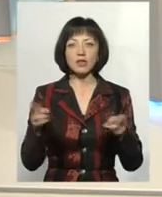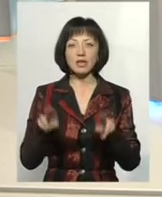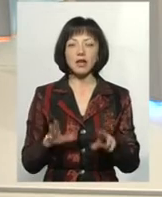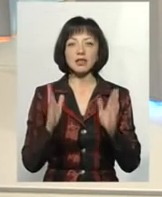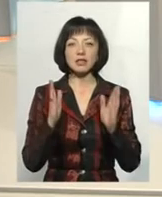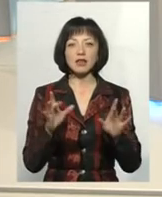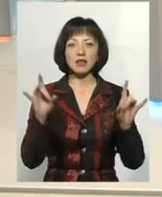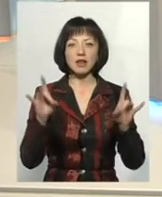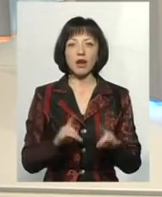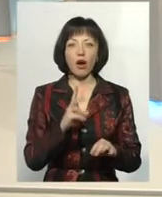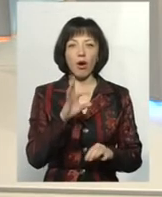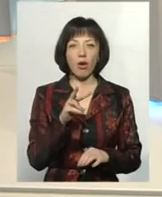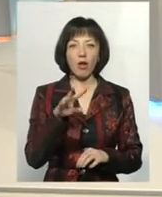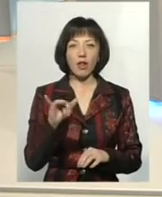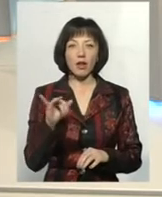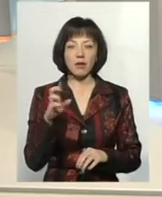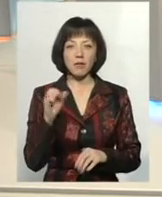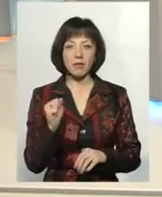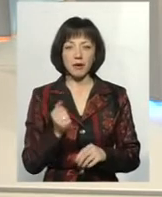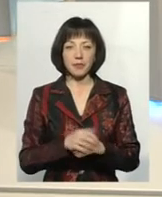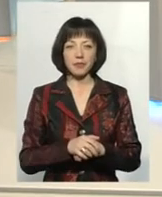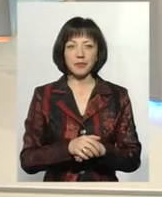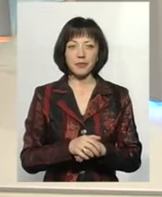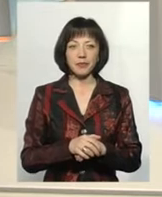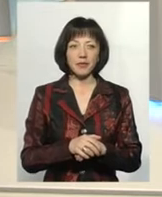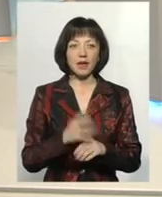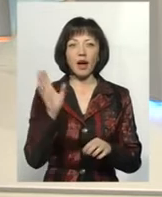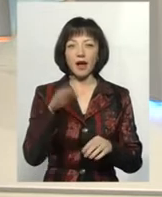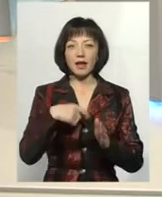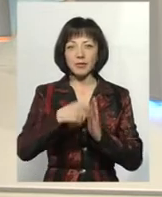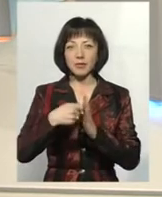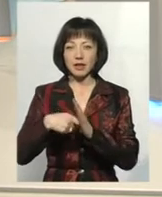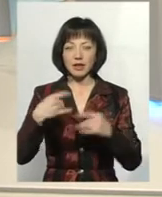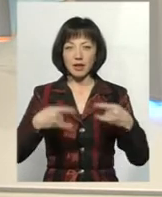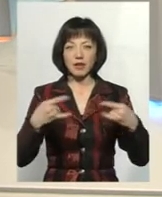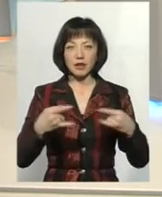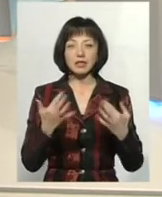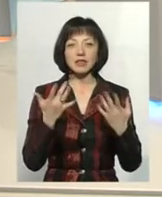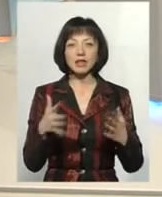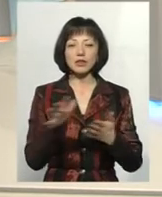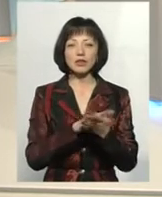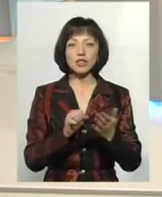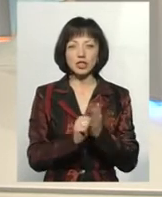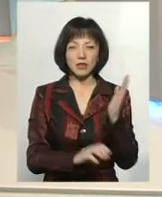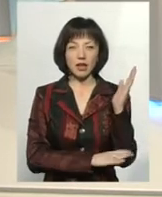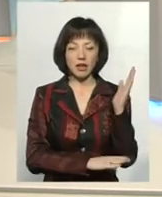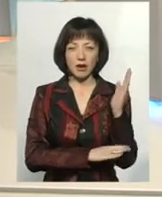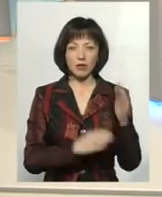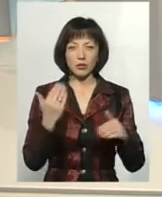в ресторані «Колиба». Охай телевидіння прийде і засніме, скільки березок уніштожено і скільки